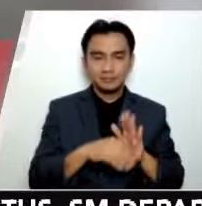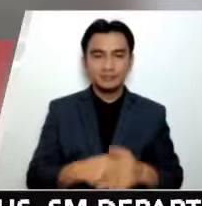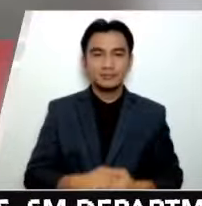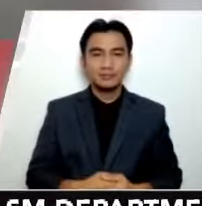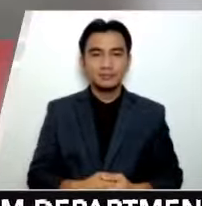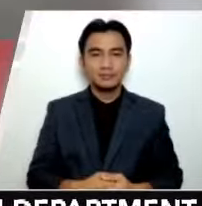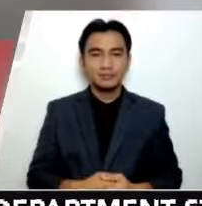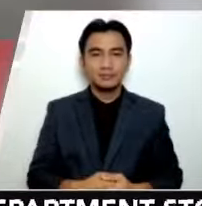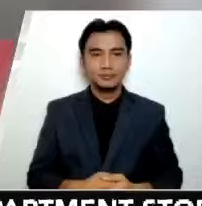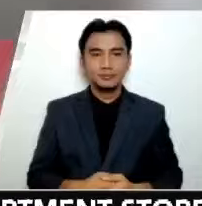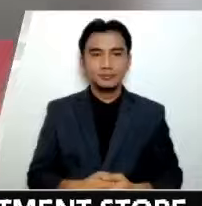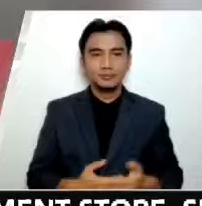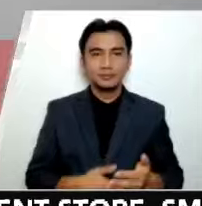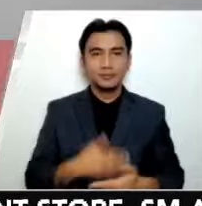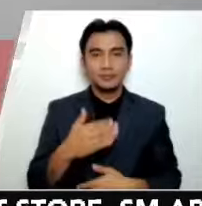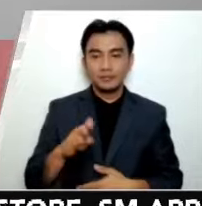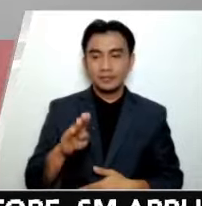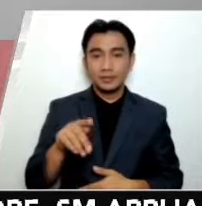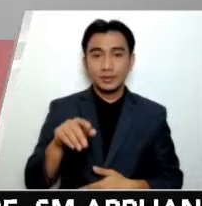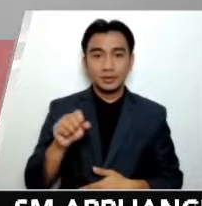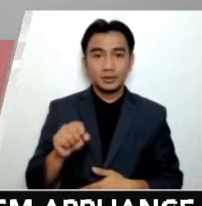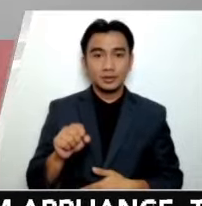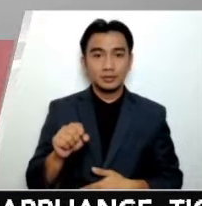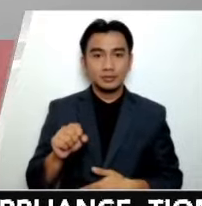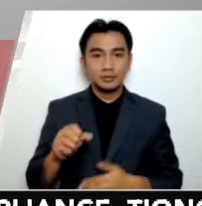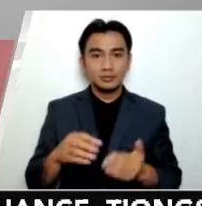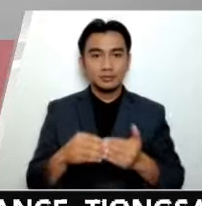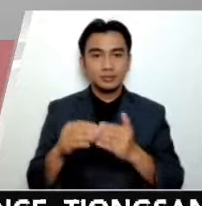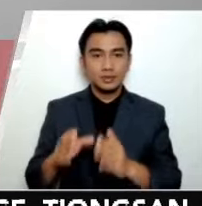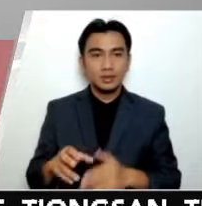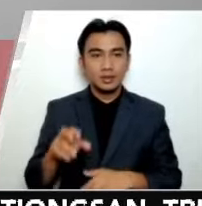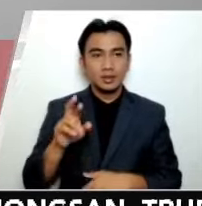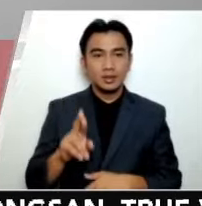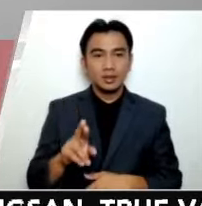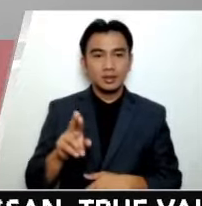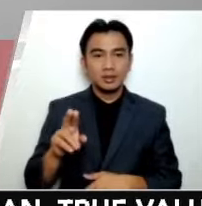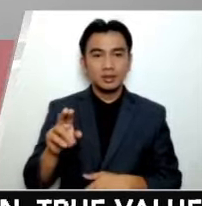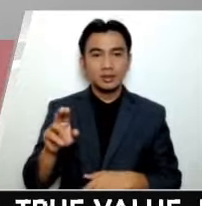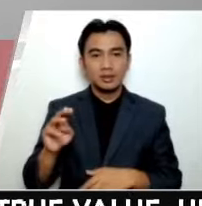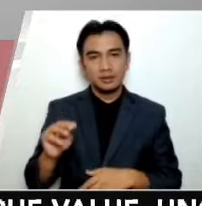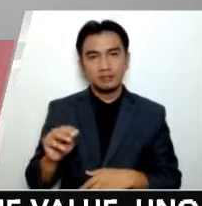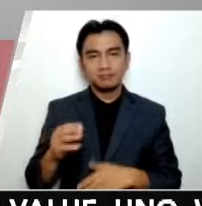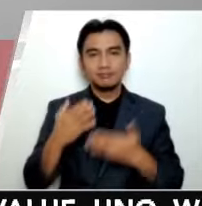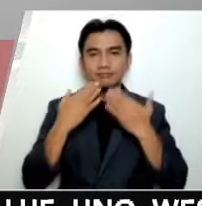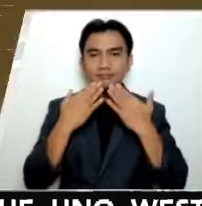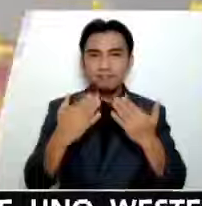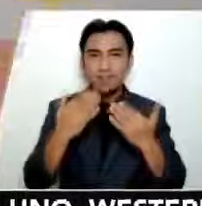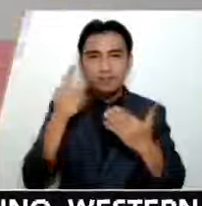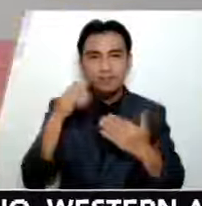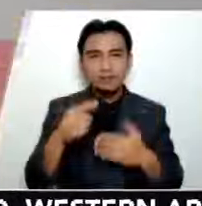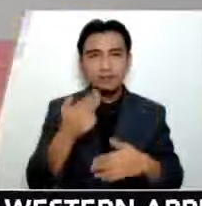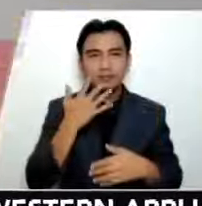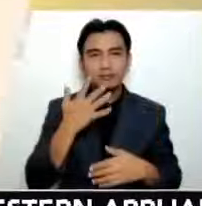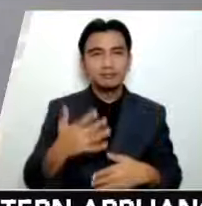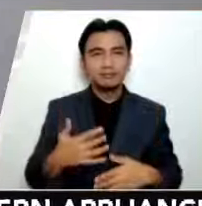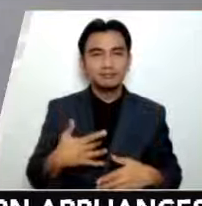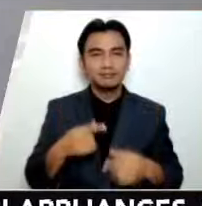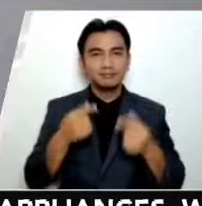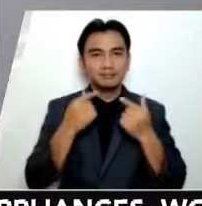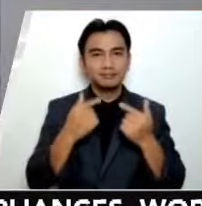BTS leader na si RM nagpasalamat sa birthday greetings ng ARMY.